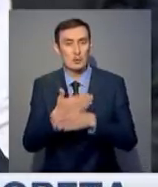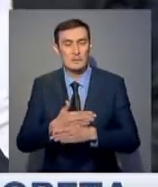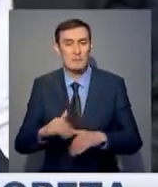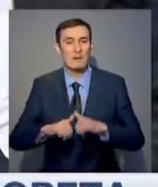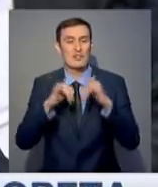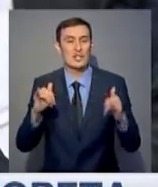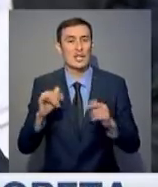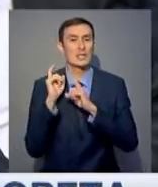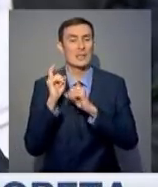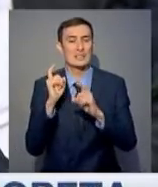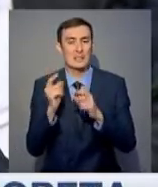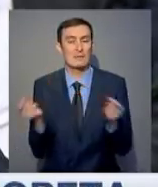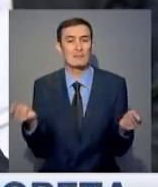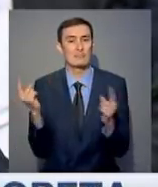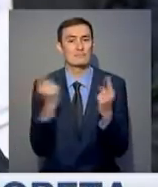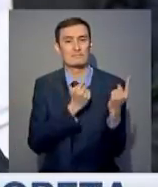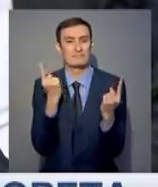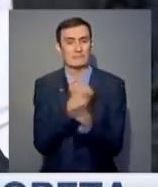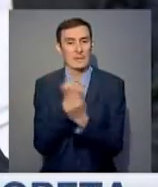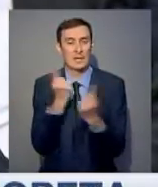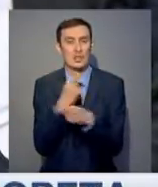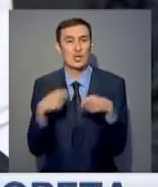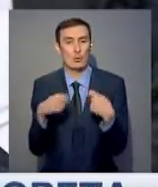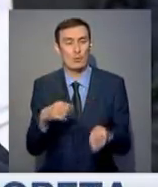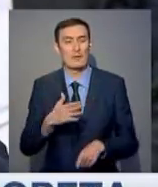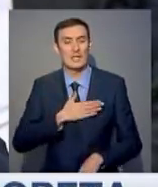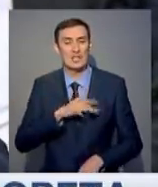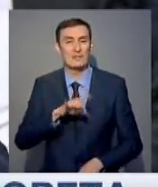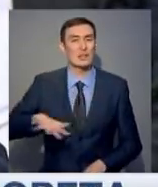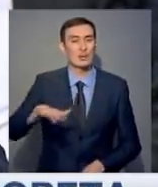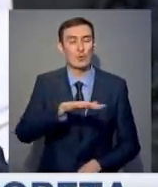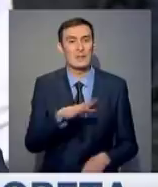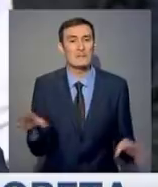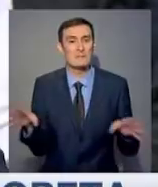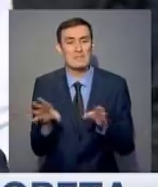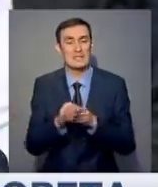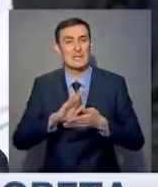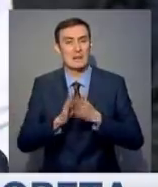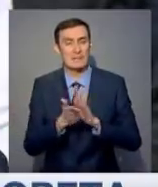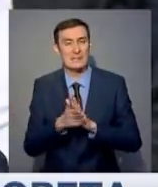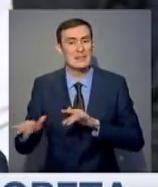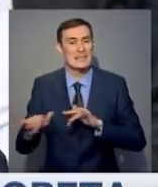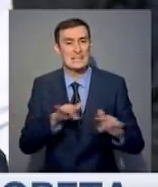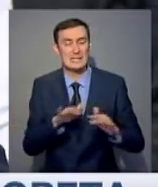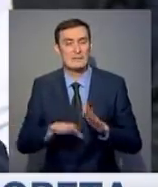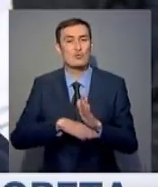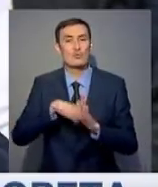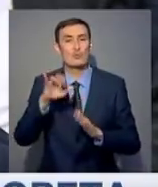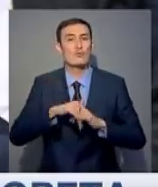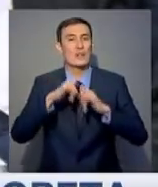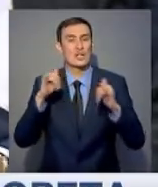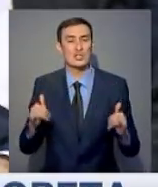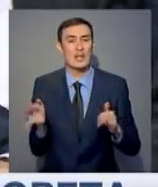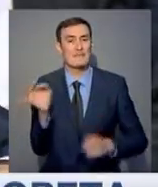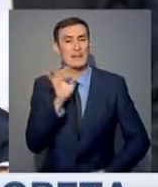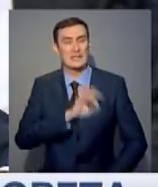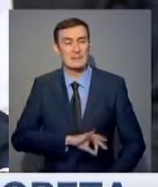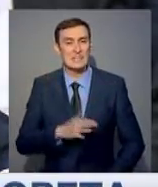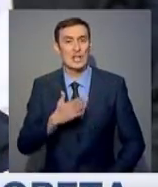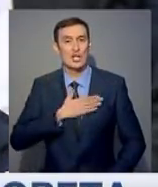транзитного потенциала нашего региона координация действий в данной сфере позволило бы увеличить эффективность